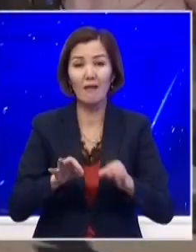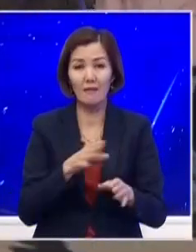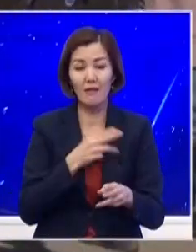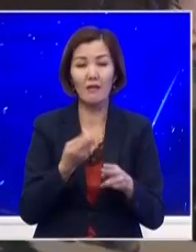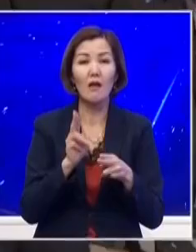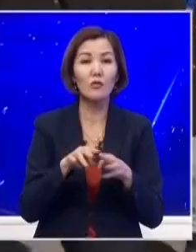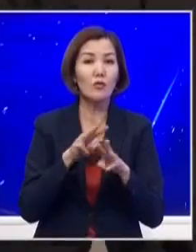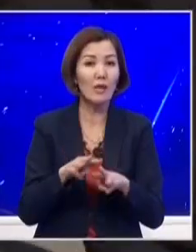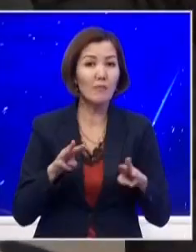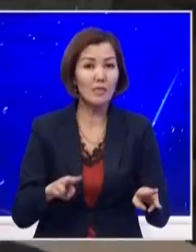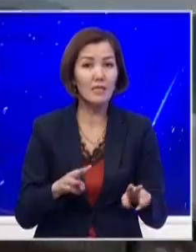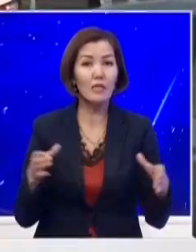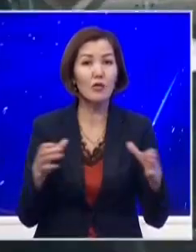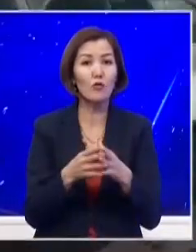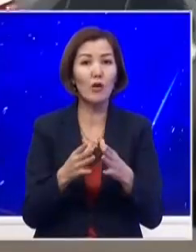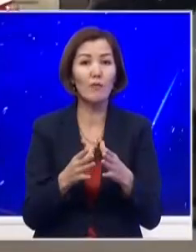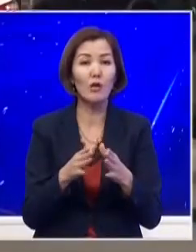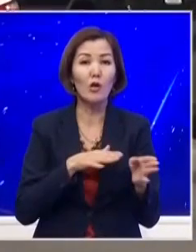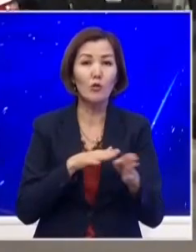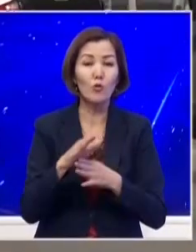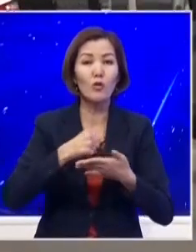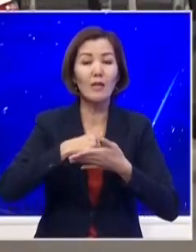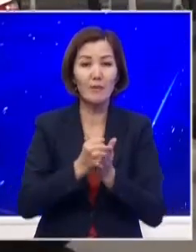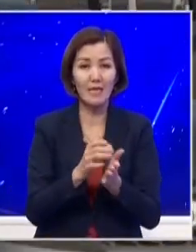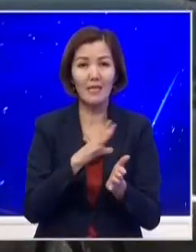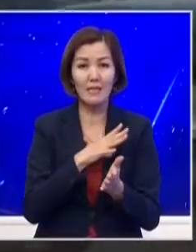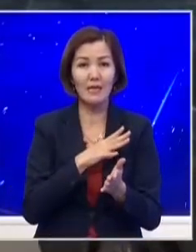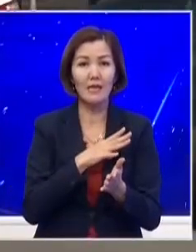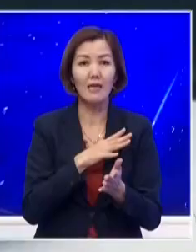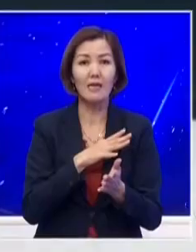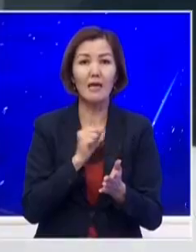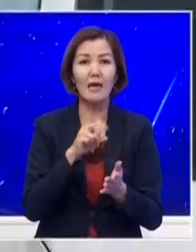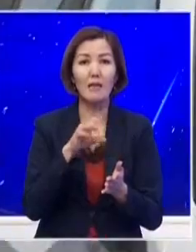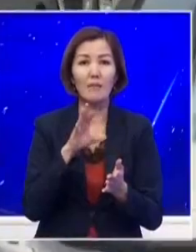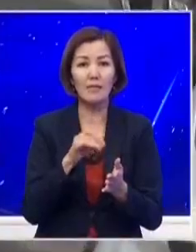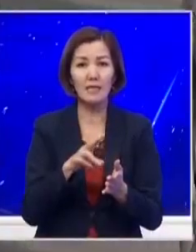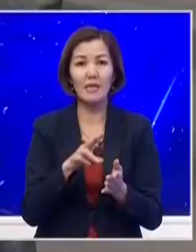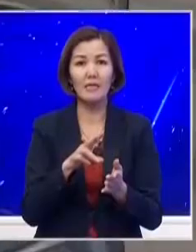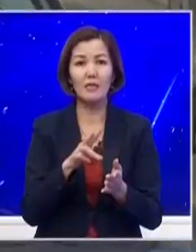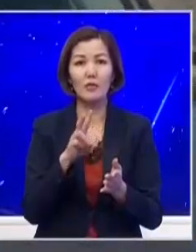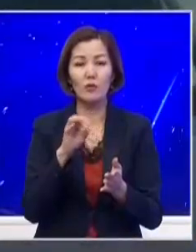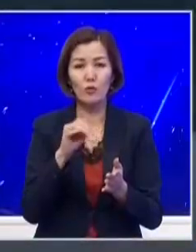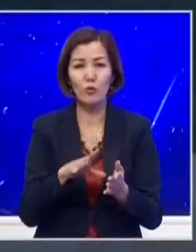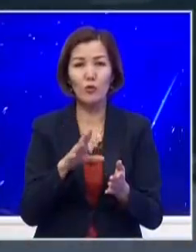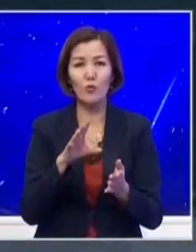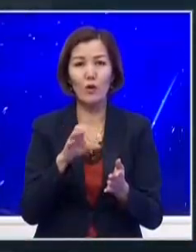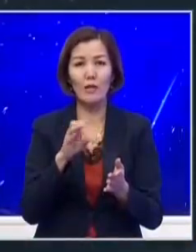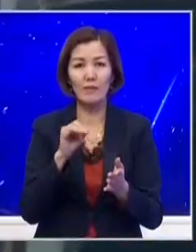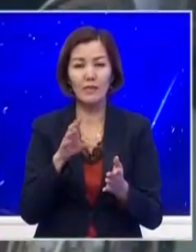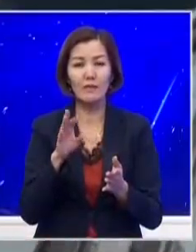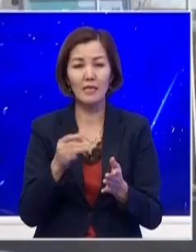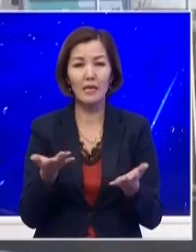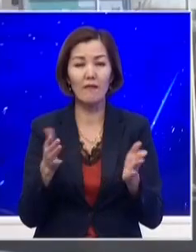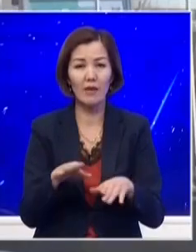реті анықталды. Сондай-ақ министрлер құрамы толықтай бекітіліп бітті. Алмасханы Мұрат Нұртілеу мен Алмасадам Сәтқалиев